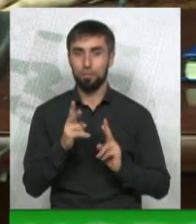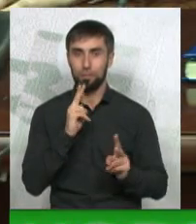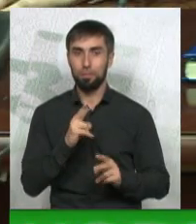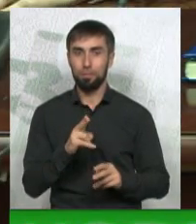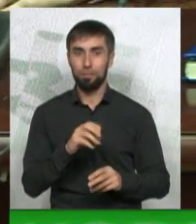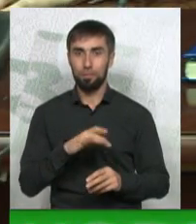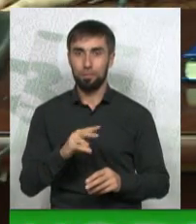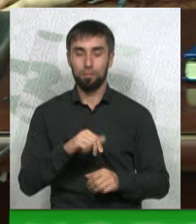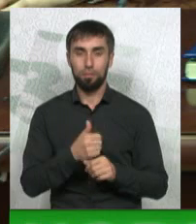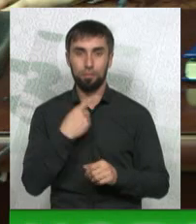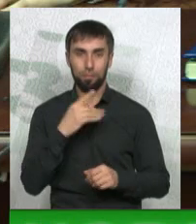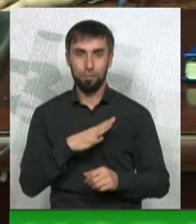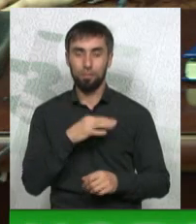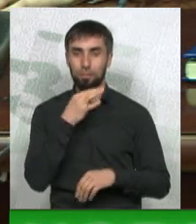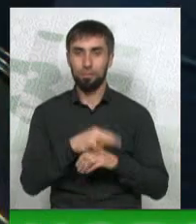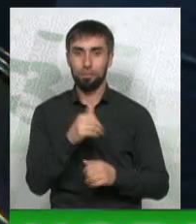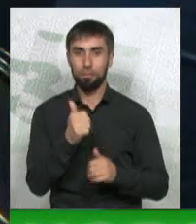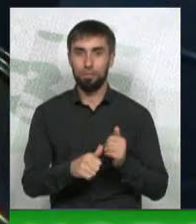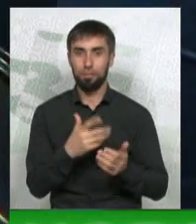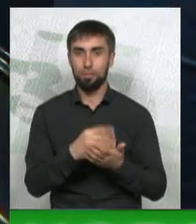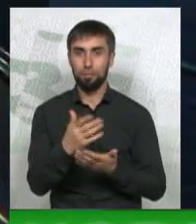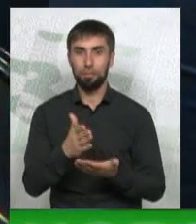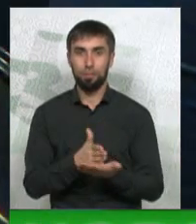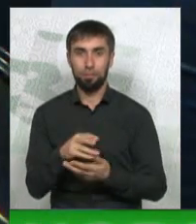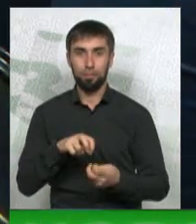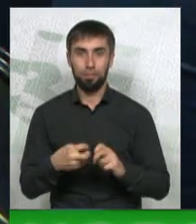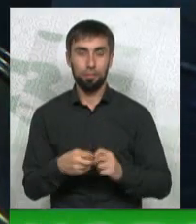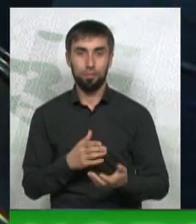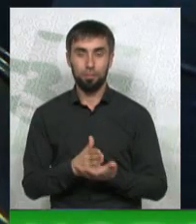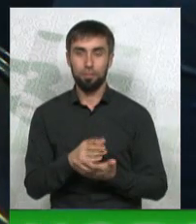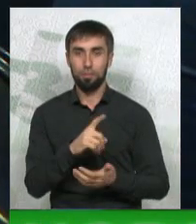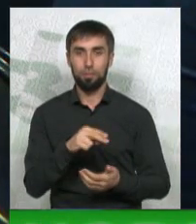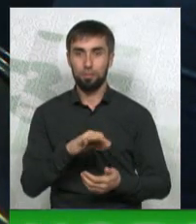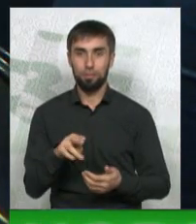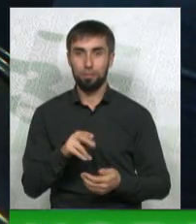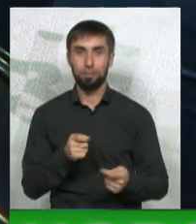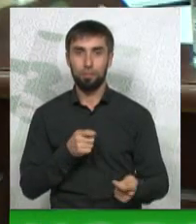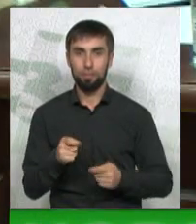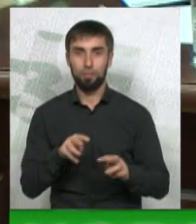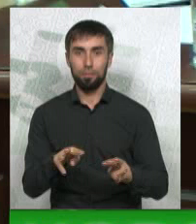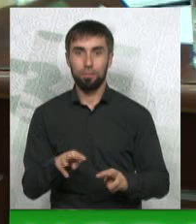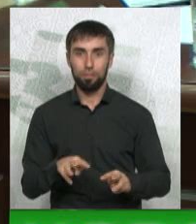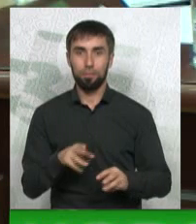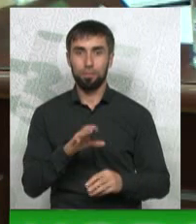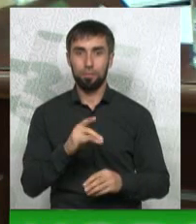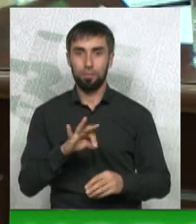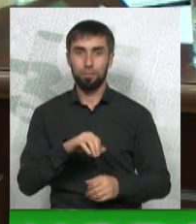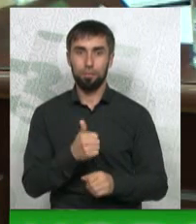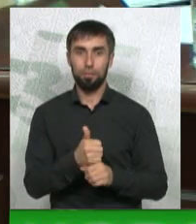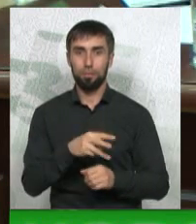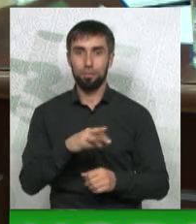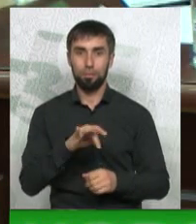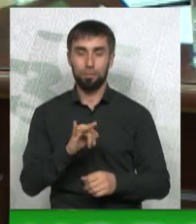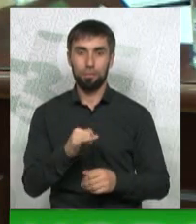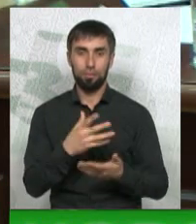Кабмина глава Ингушетии отметил ответственность каждого курирующего проблемное направление, зампреда, руководителя министерств, ведомств, глав